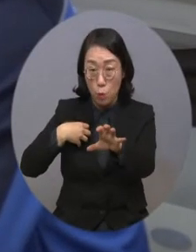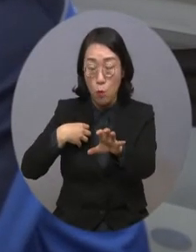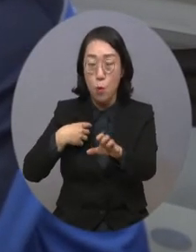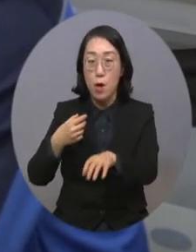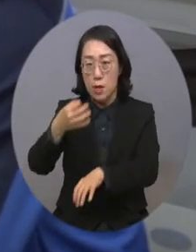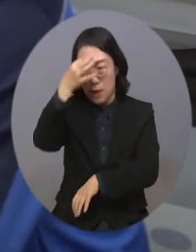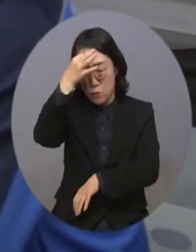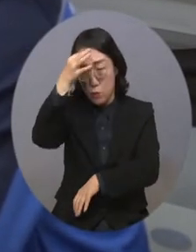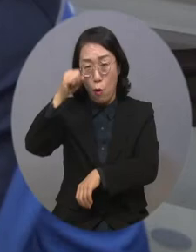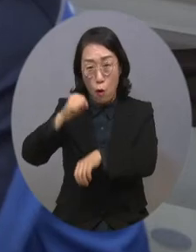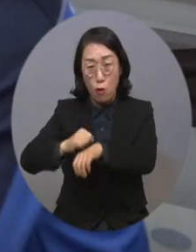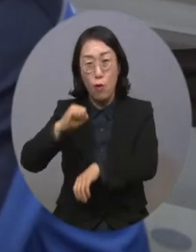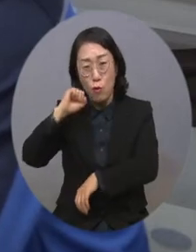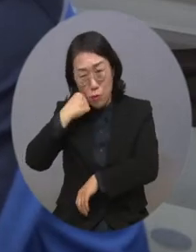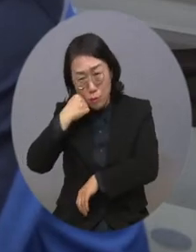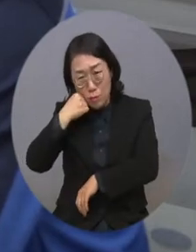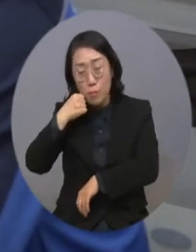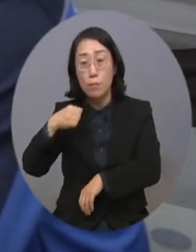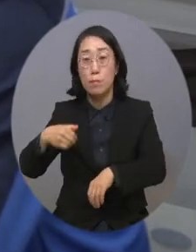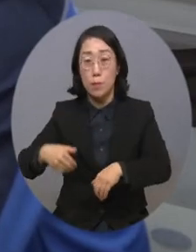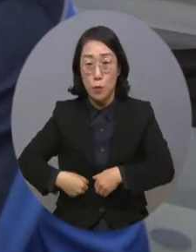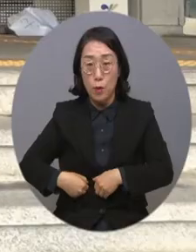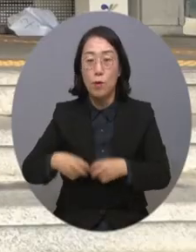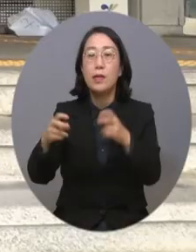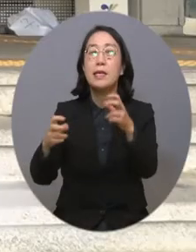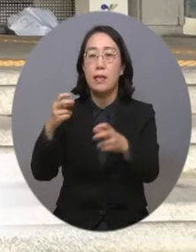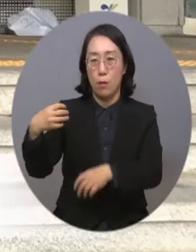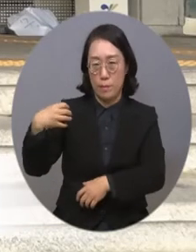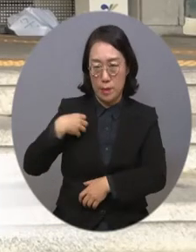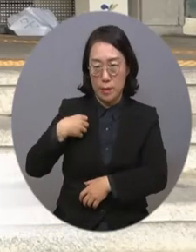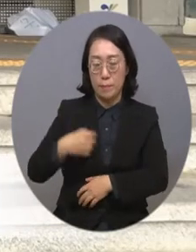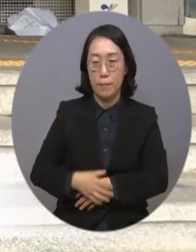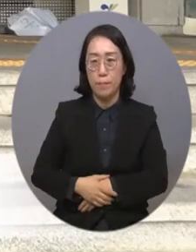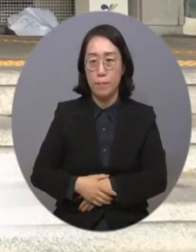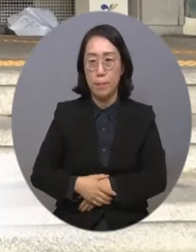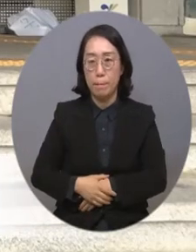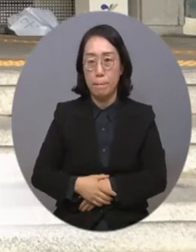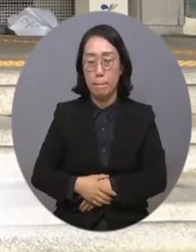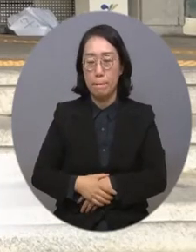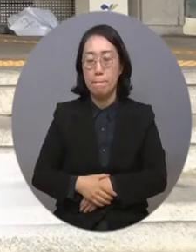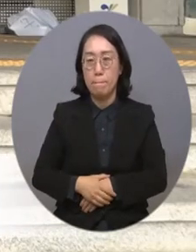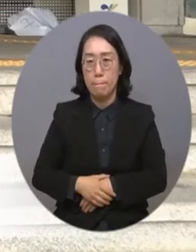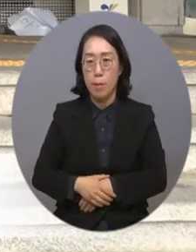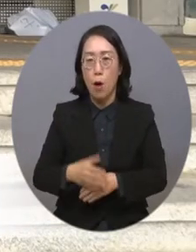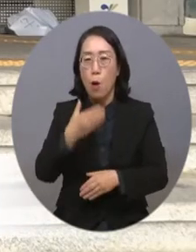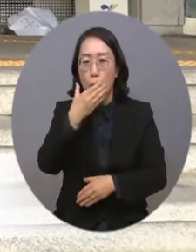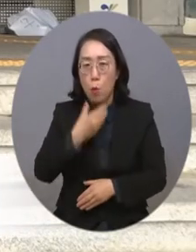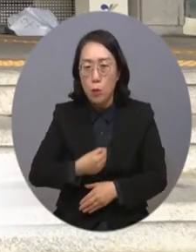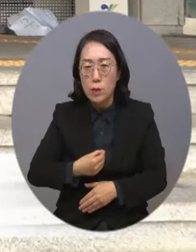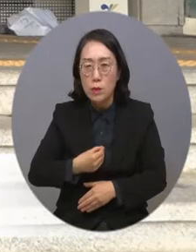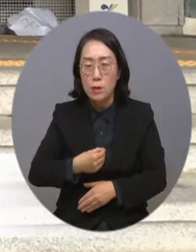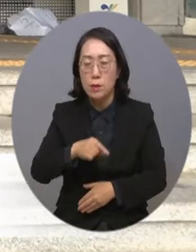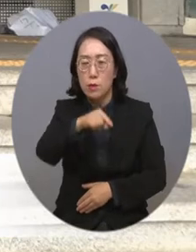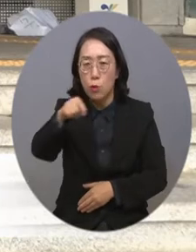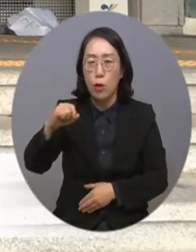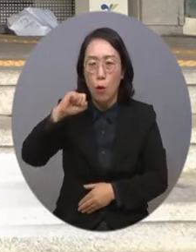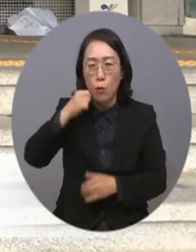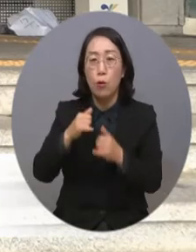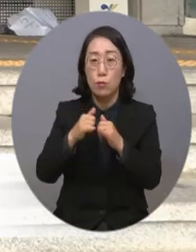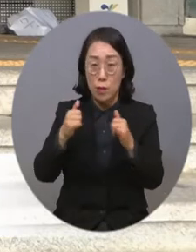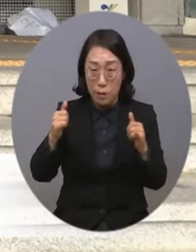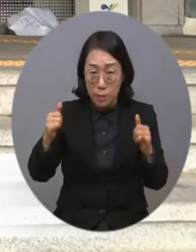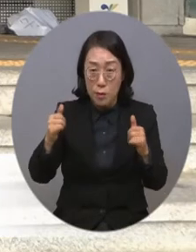참여하는 사회적 기업 중 사회가 담당합니다 좀 409회 계시는 분들 그럼